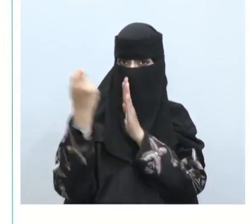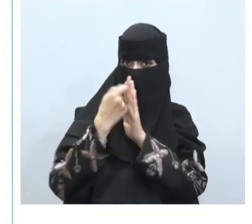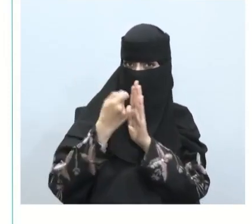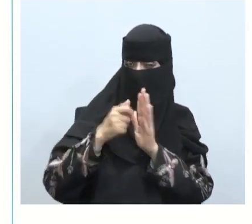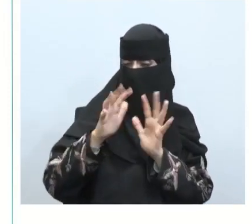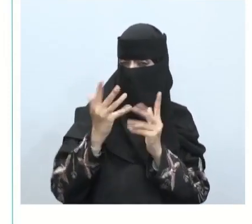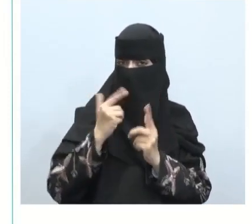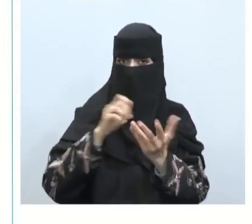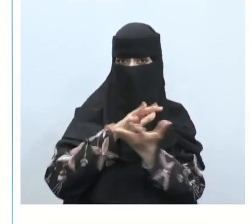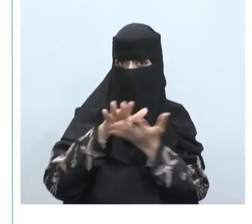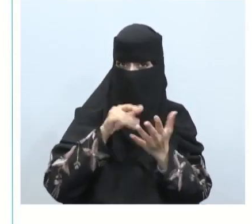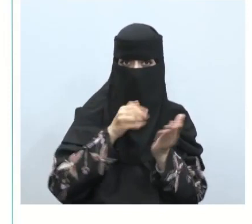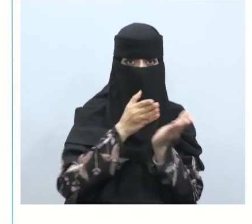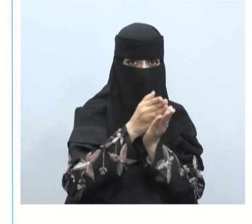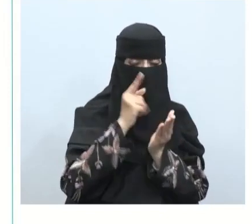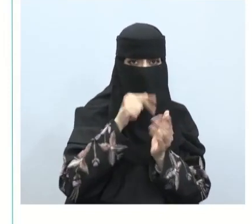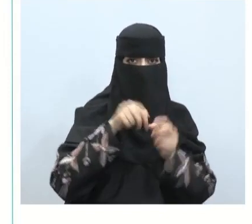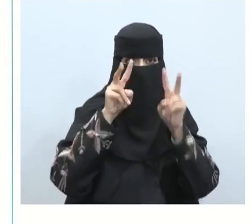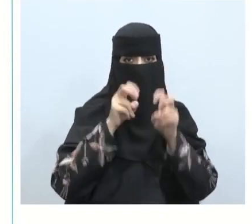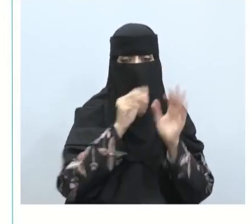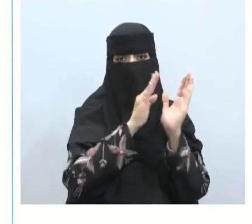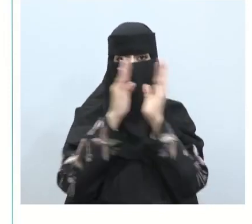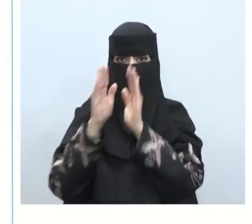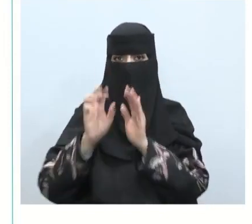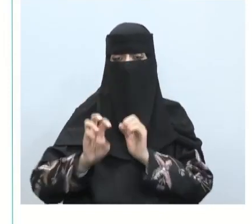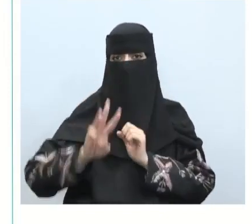المشكله وطريقه علاجها في مستند